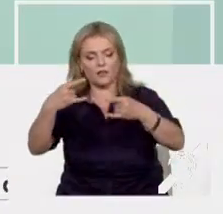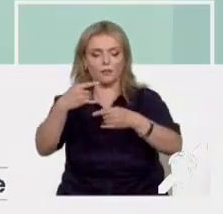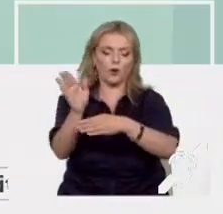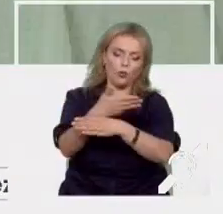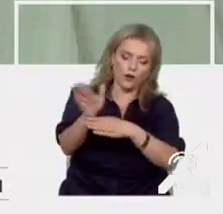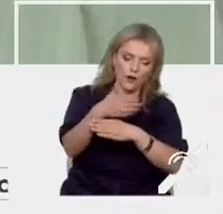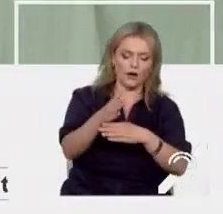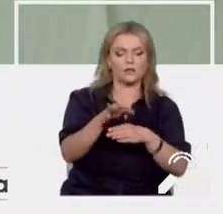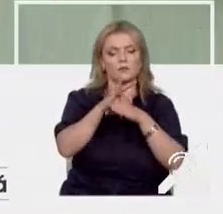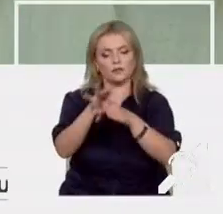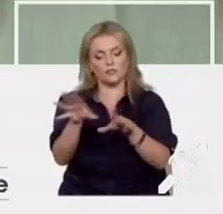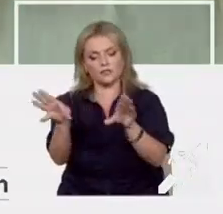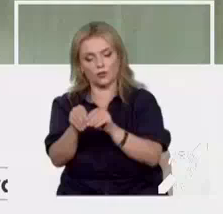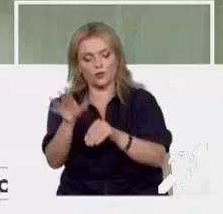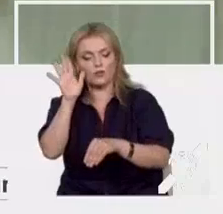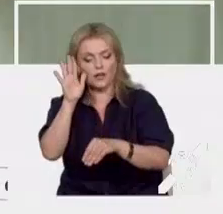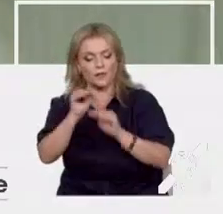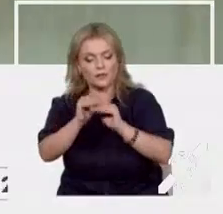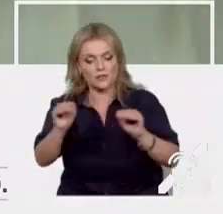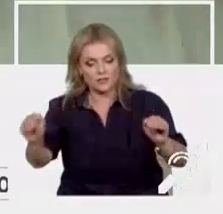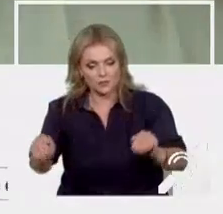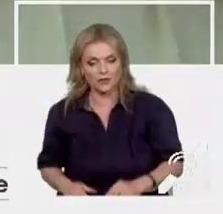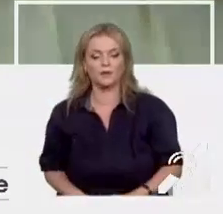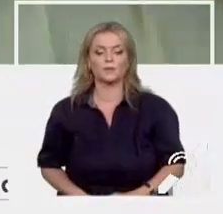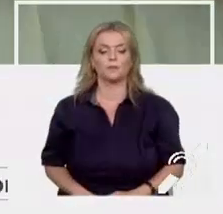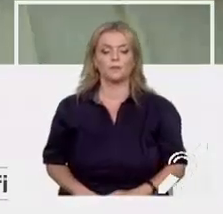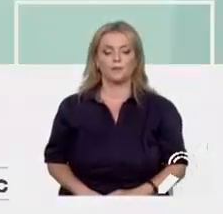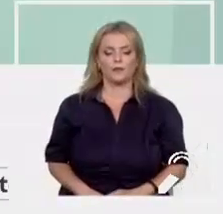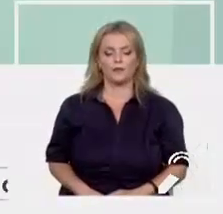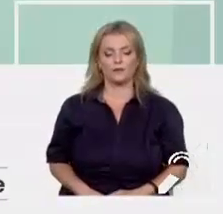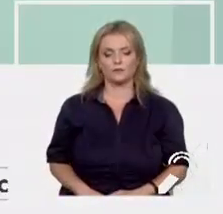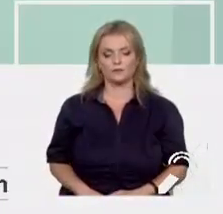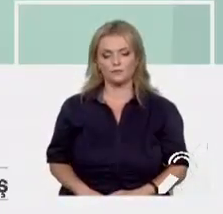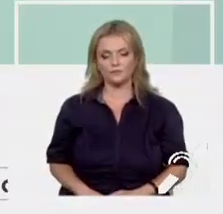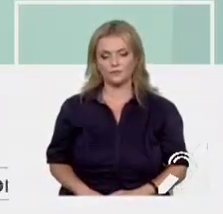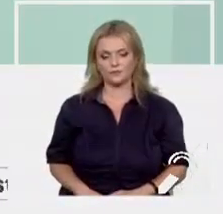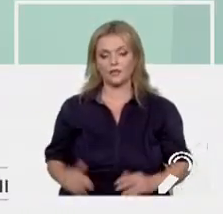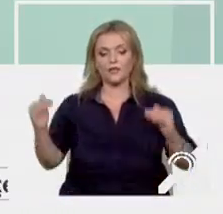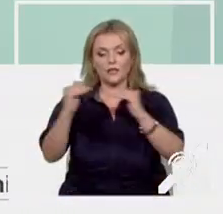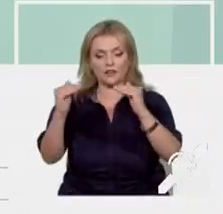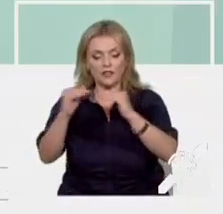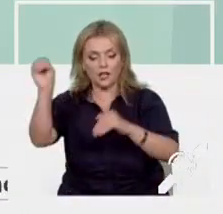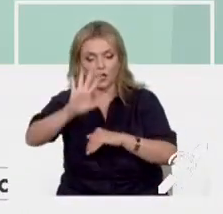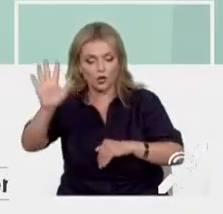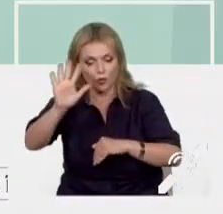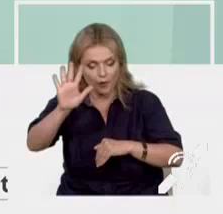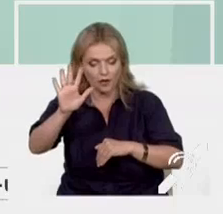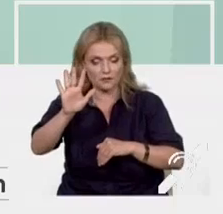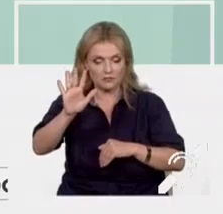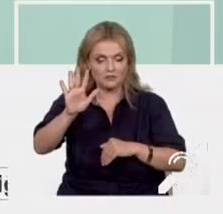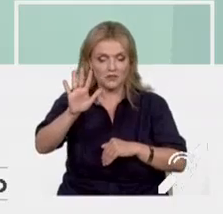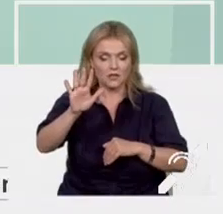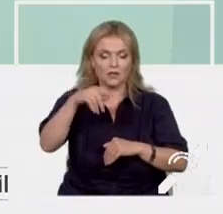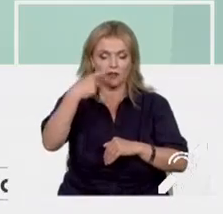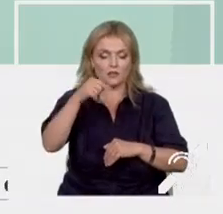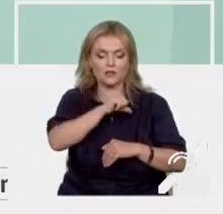cu copiii. În general, acum, în urma analizei la nivel european, s-a stabilit că, totuși, cele